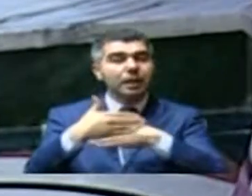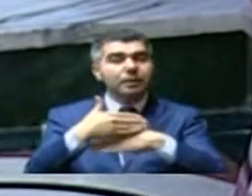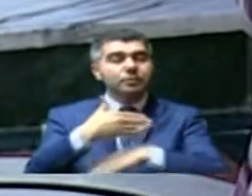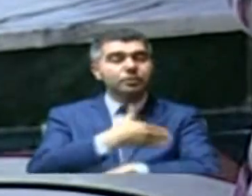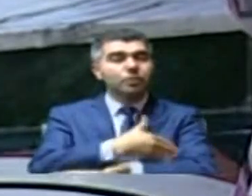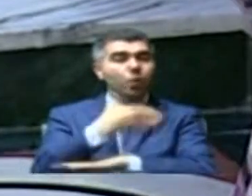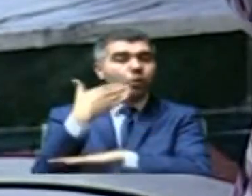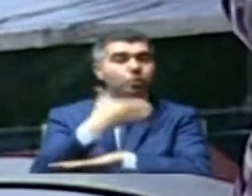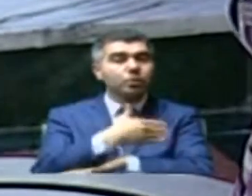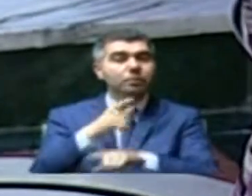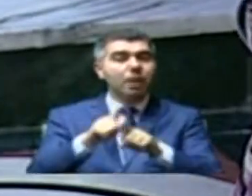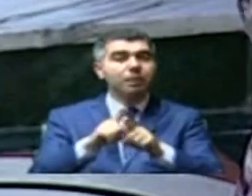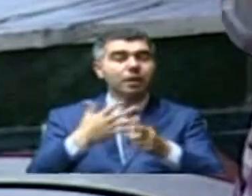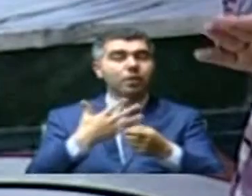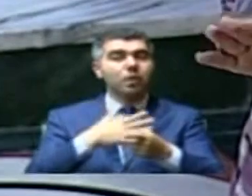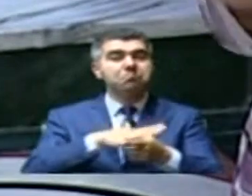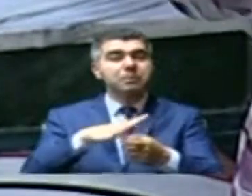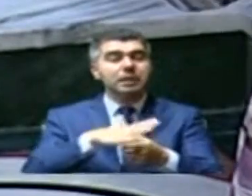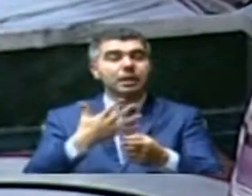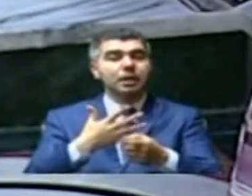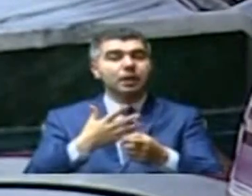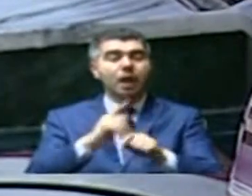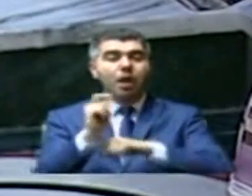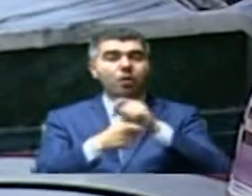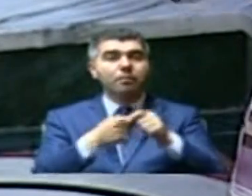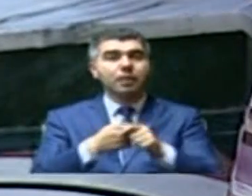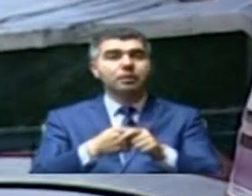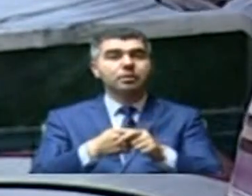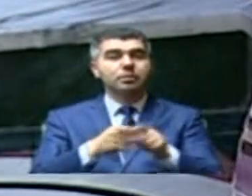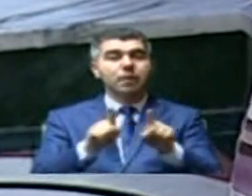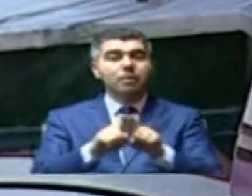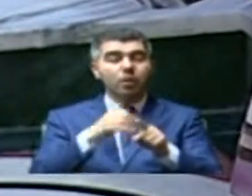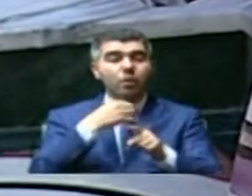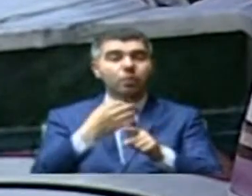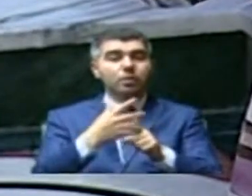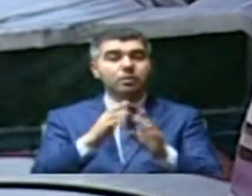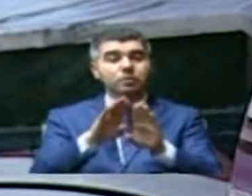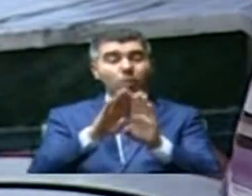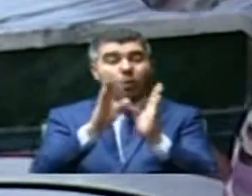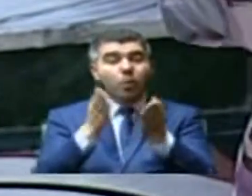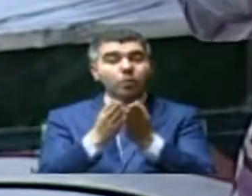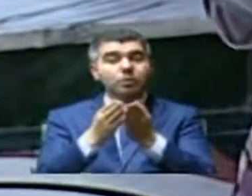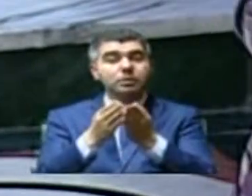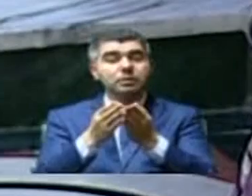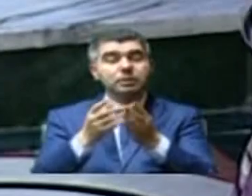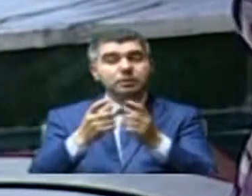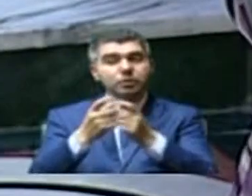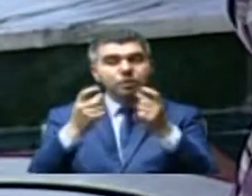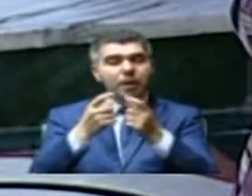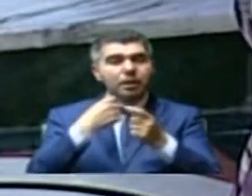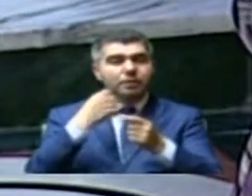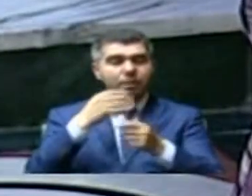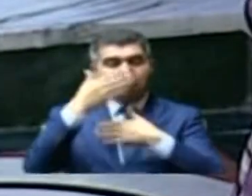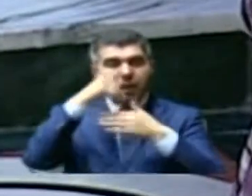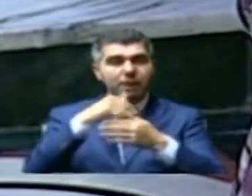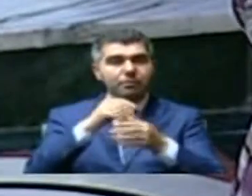المدينة والبادية اللي كاين فيها إشكال. حنا في المغرب مازال ما عندناش مخطط وطني لتطهير السائل في العالم القروي. اليوم كتابة الدولة